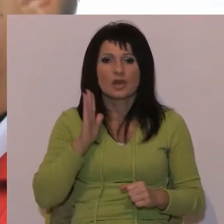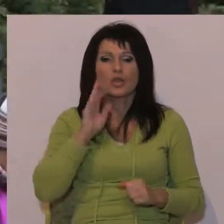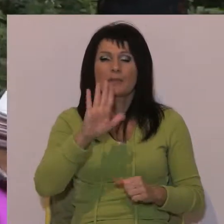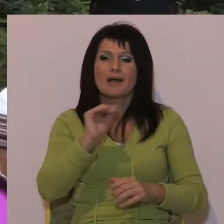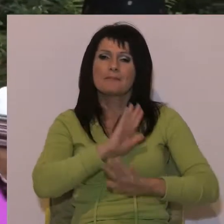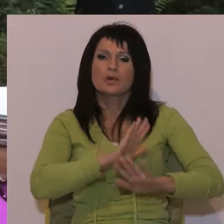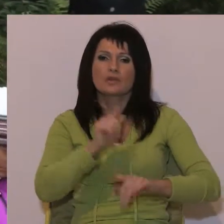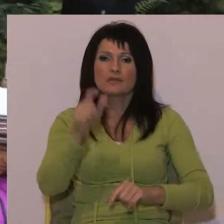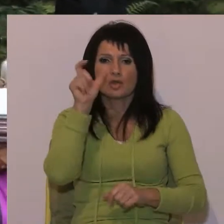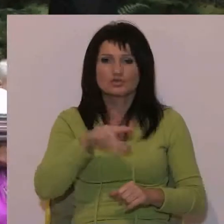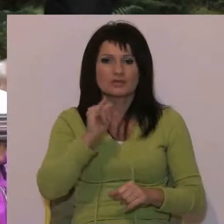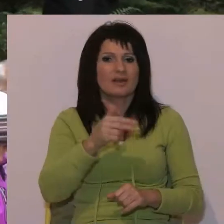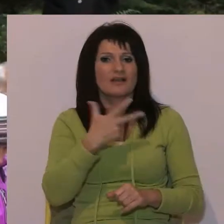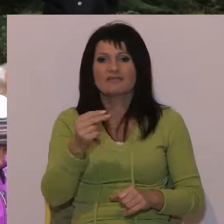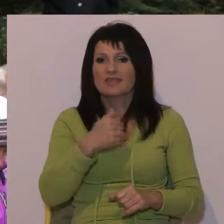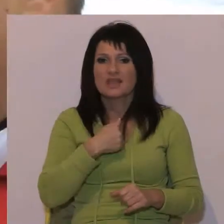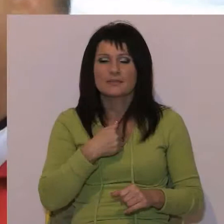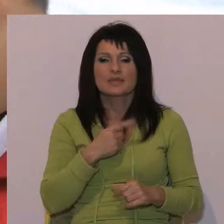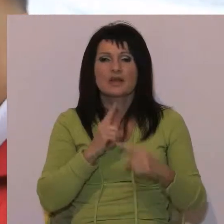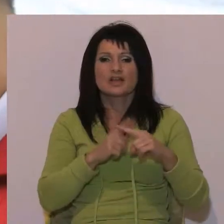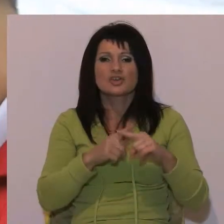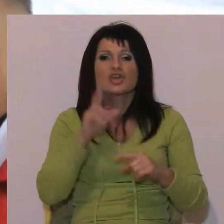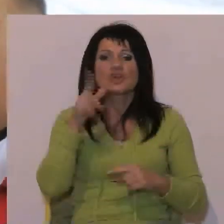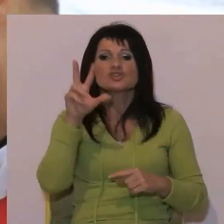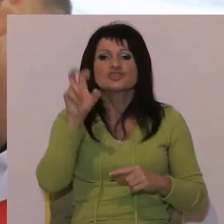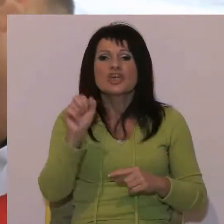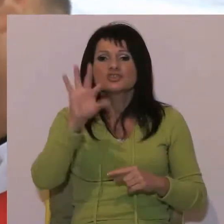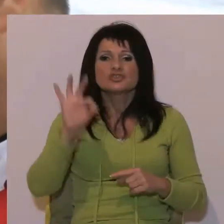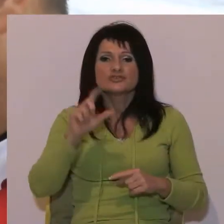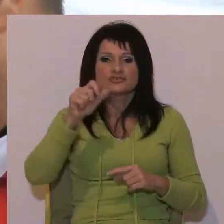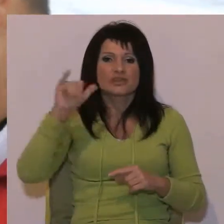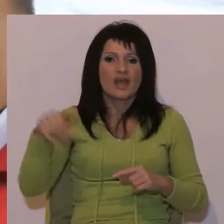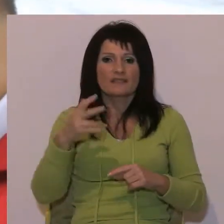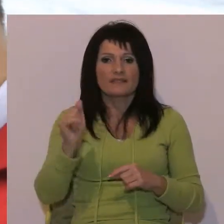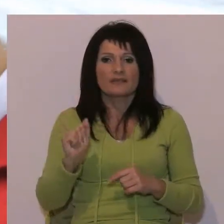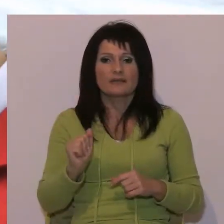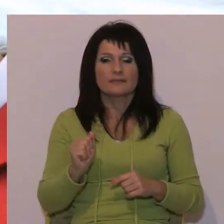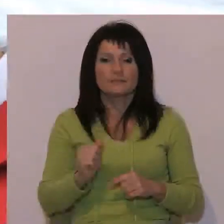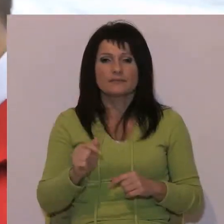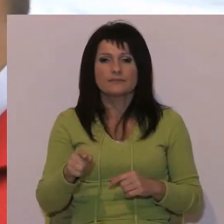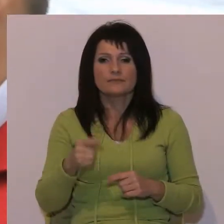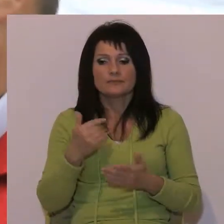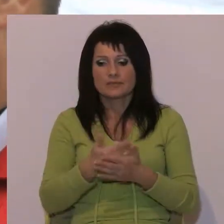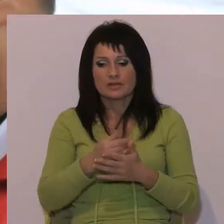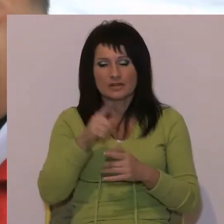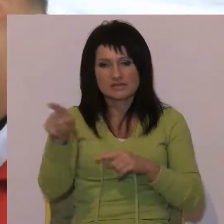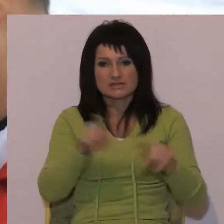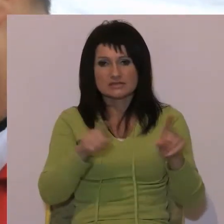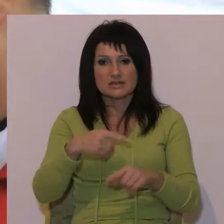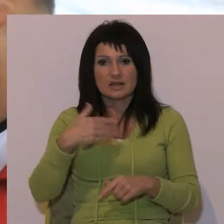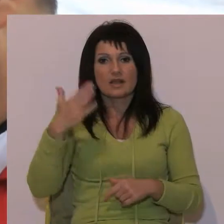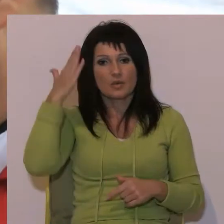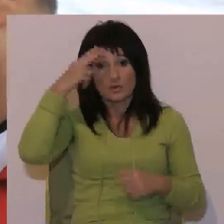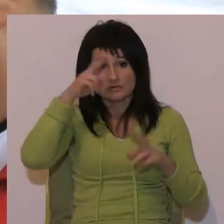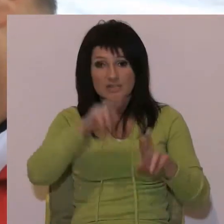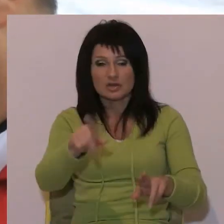krzyża, jak nie my, chrześcijanie, którzy przecież uznaliśmy ten znak za znak